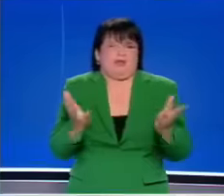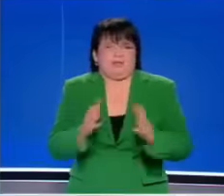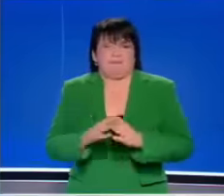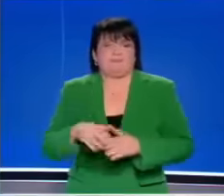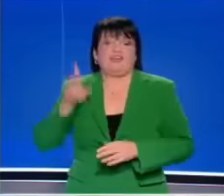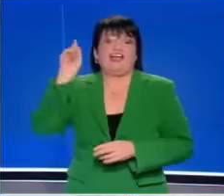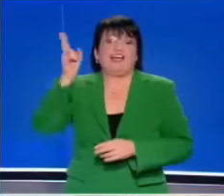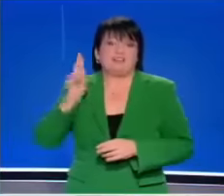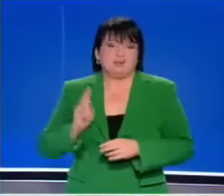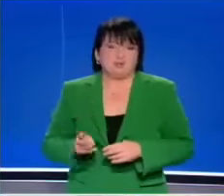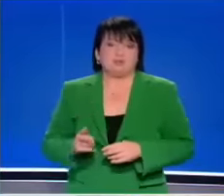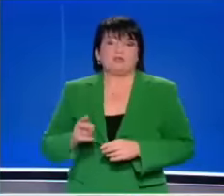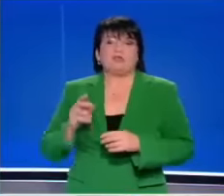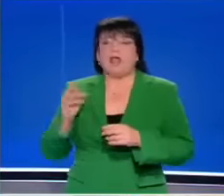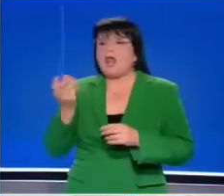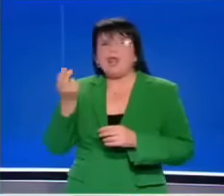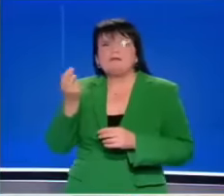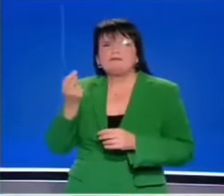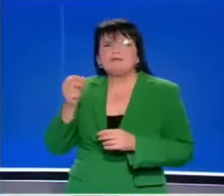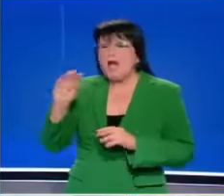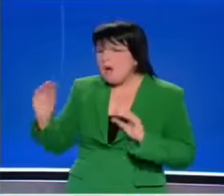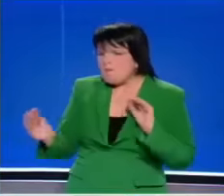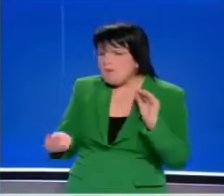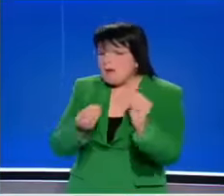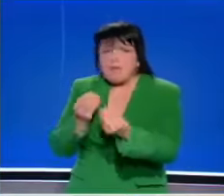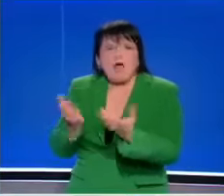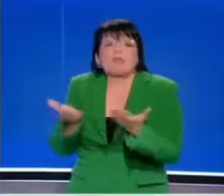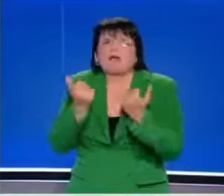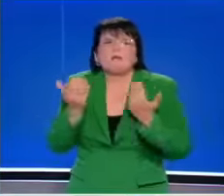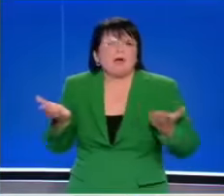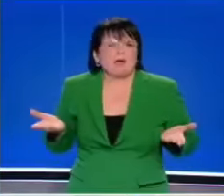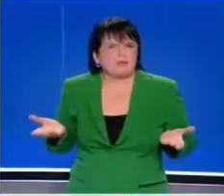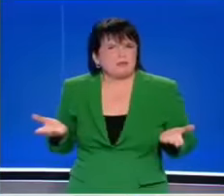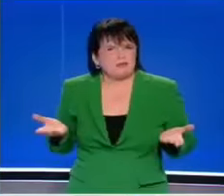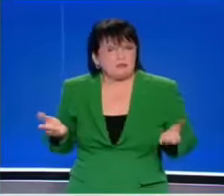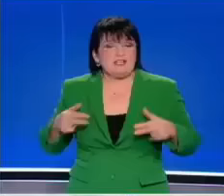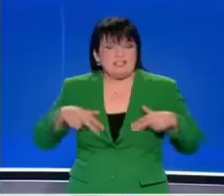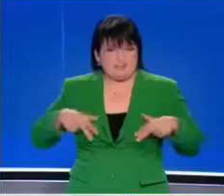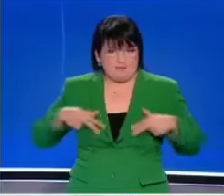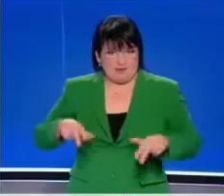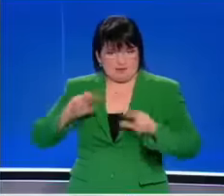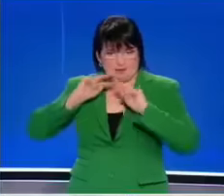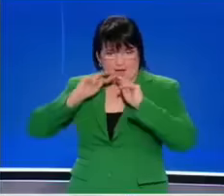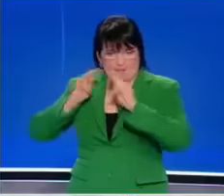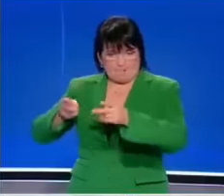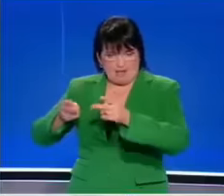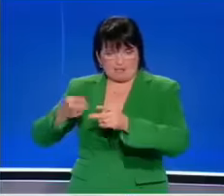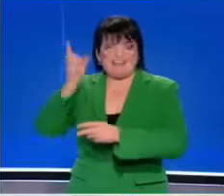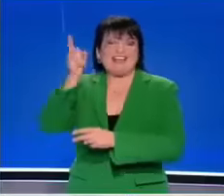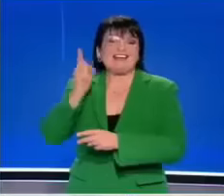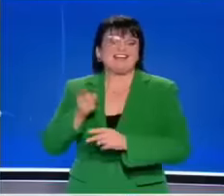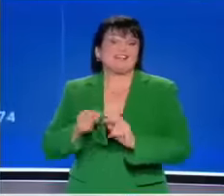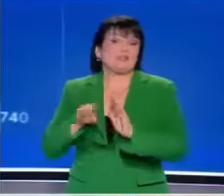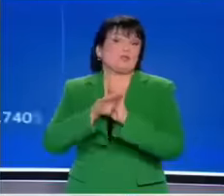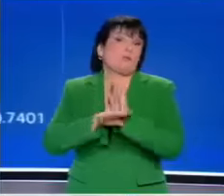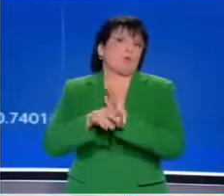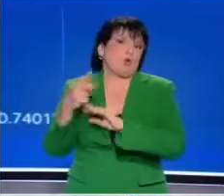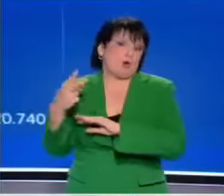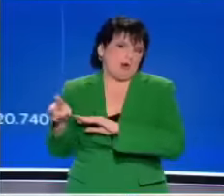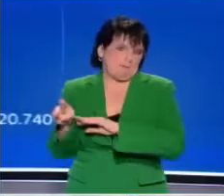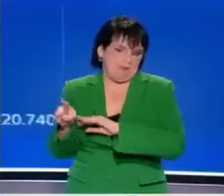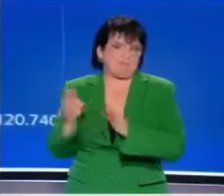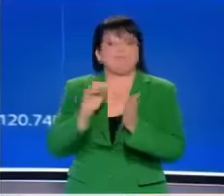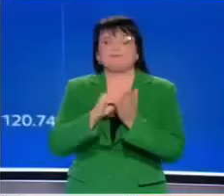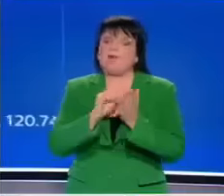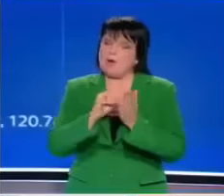πάντως σας κατηγορούνε για λεφτό εντρα δηλαδή για λεφτά που δεν υπάρχουν αυτό λέει η κυβέρνηση απαντώντας στο και κριτικάροντας στο πρόγραμμά σας